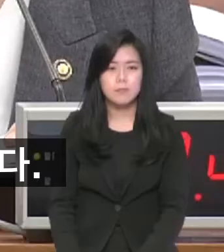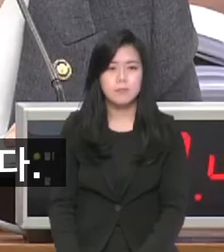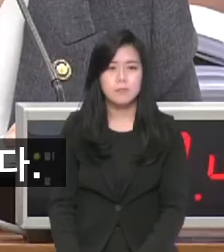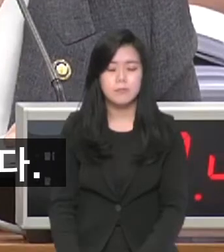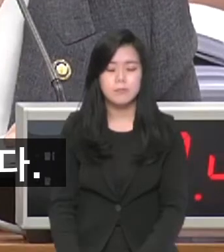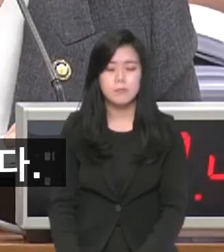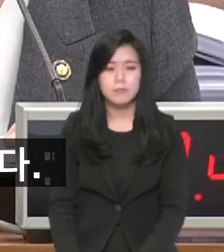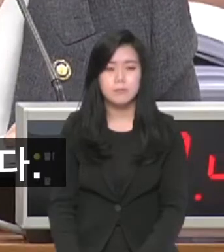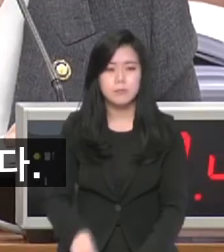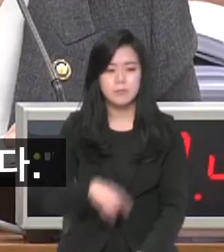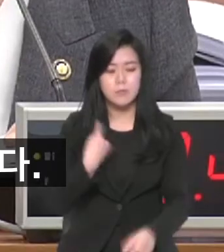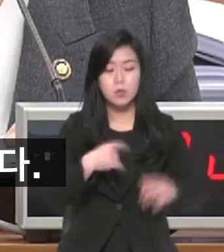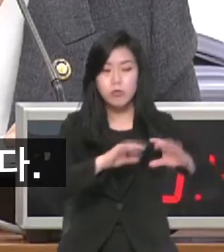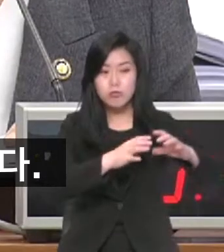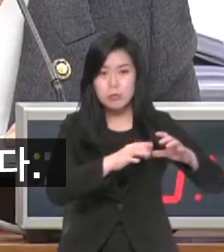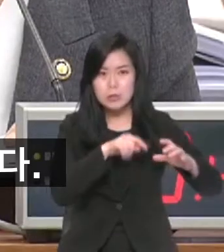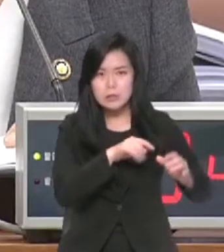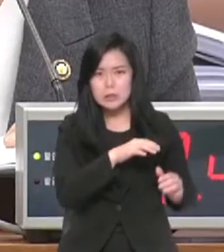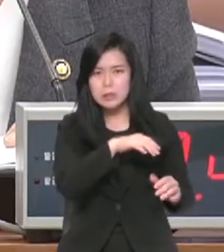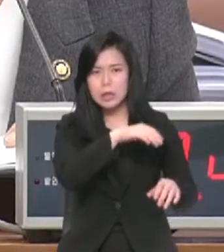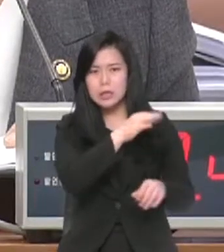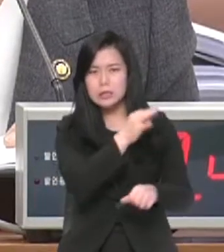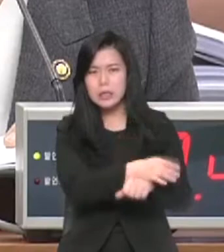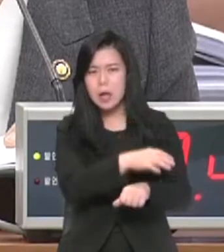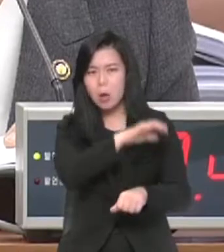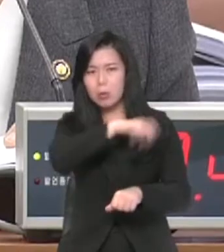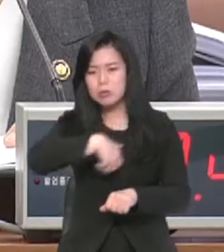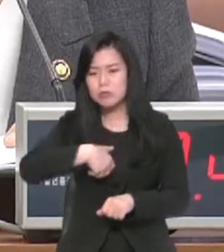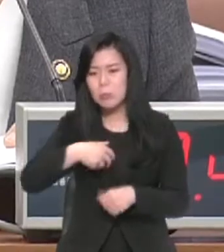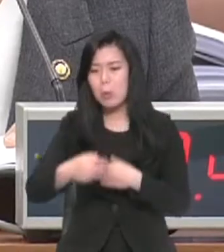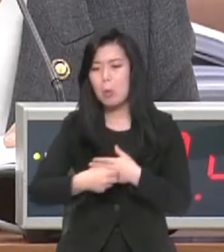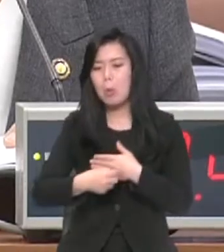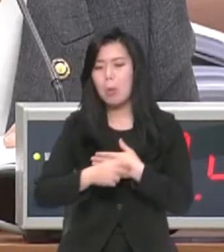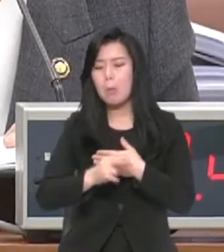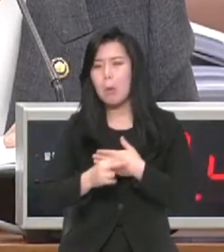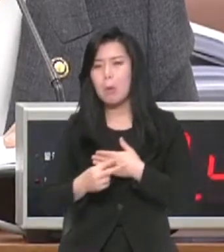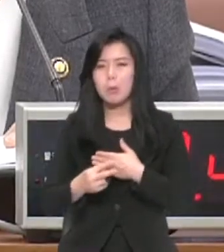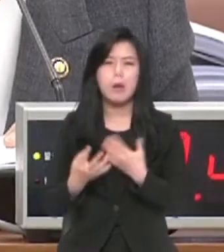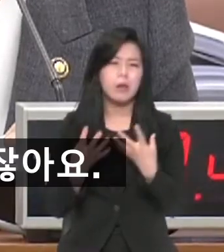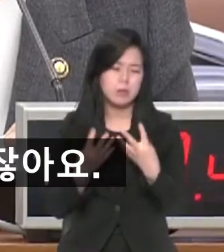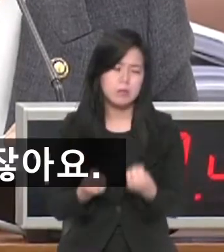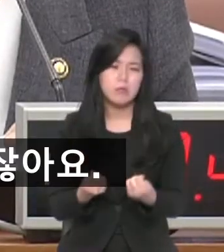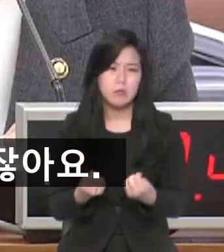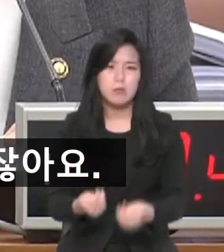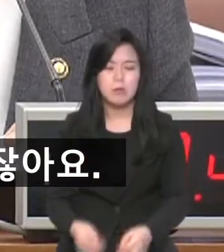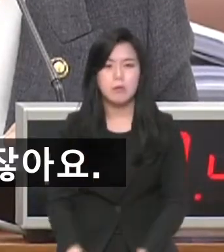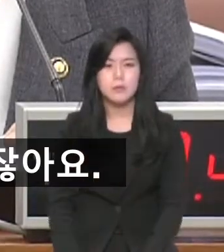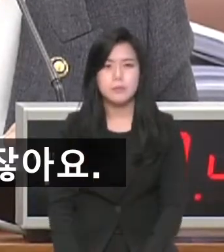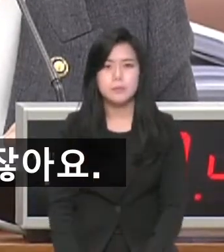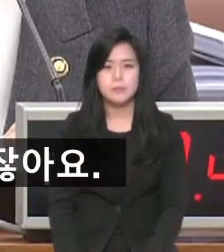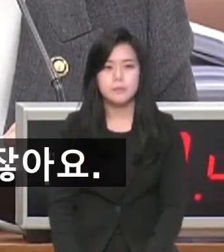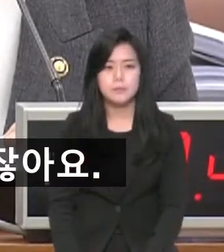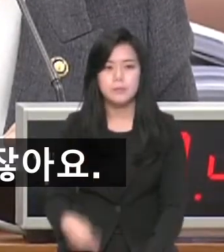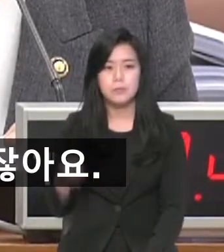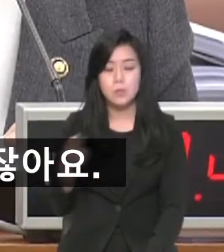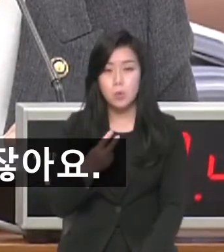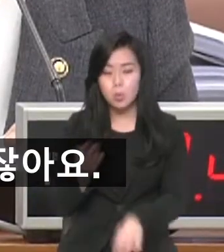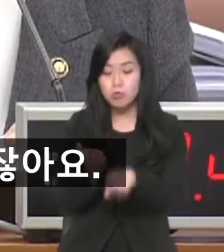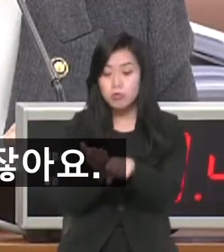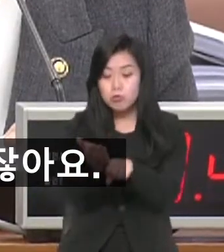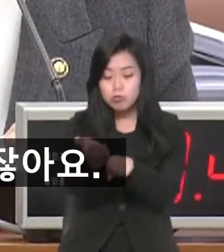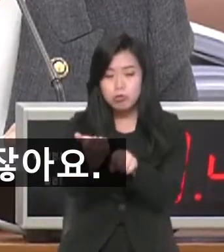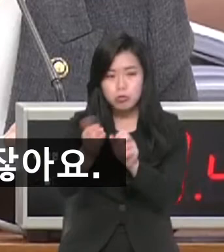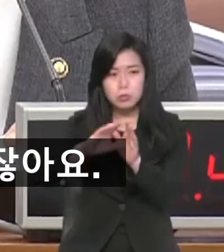보니까 중국산의 포장가를 행행하고 있습니다. 이거는 제가 현장에 다 확인한 거예요. 또 한 가지는 수출을